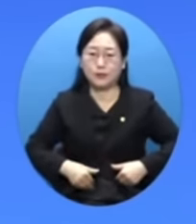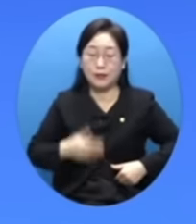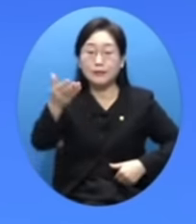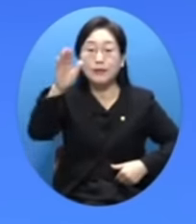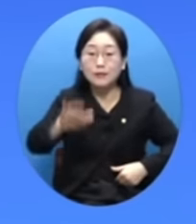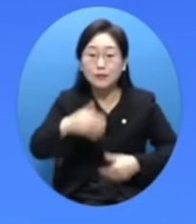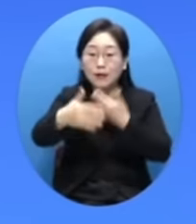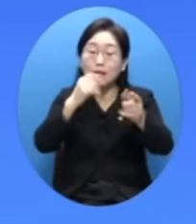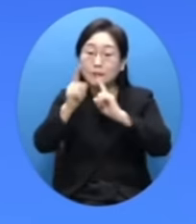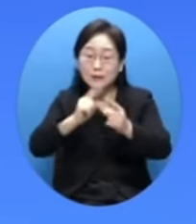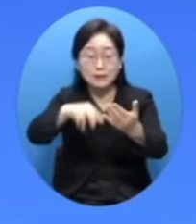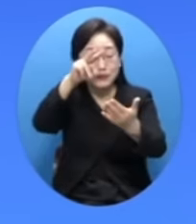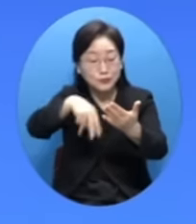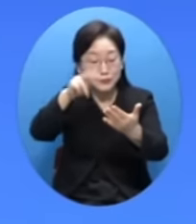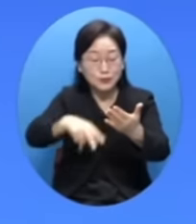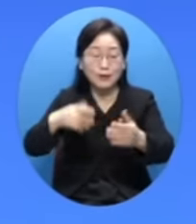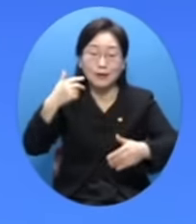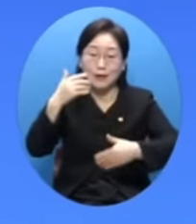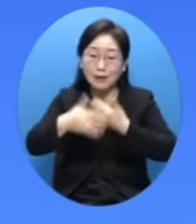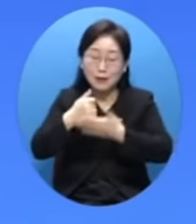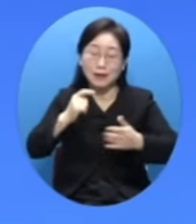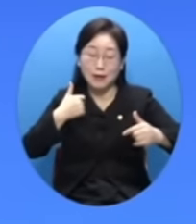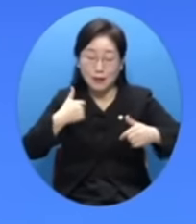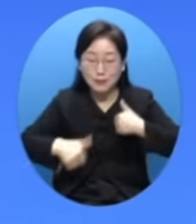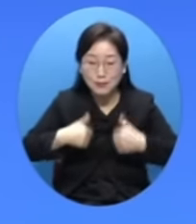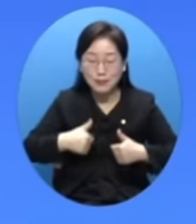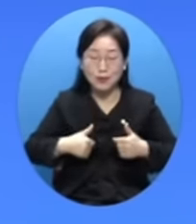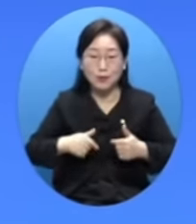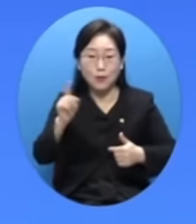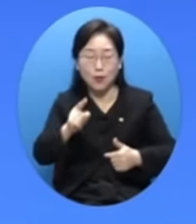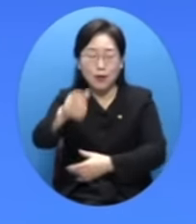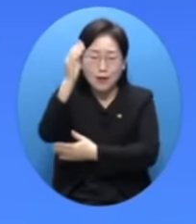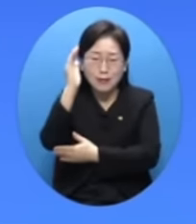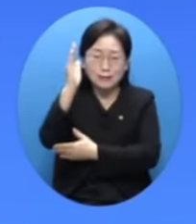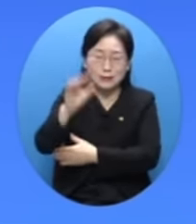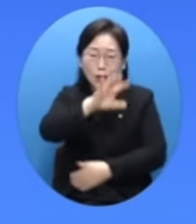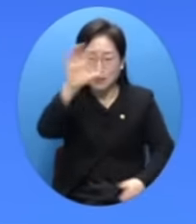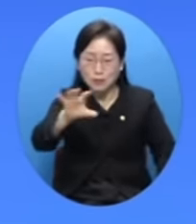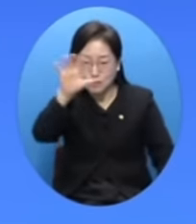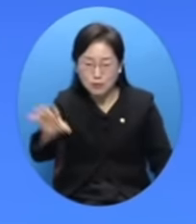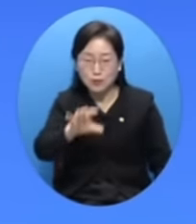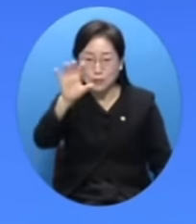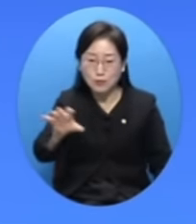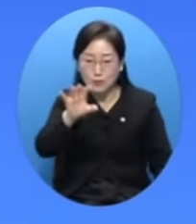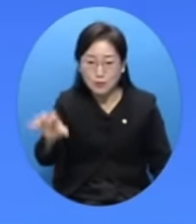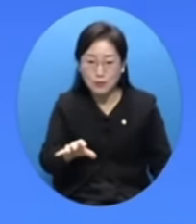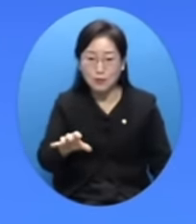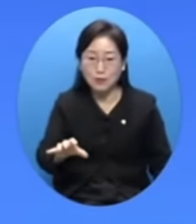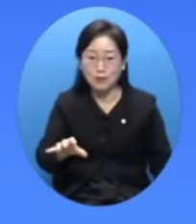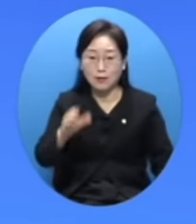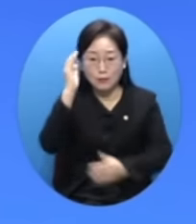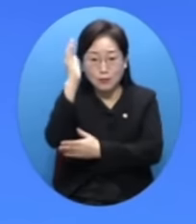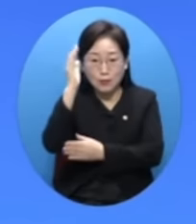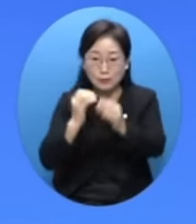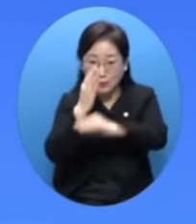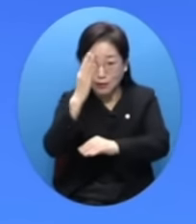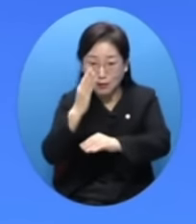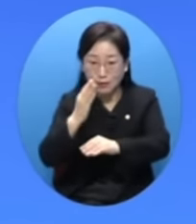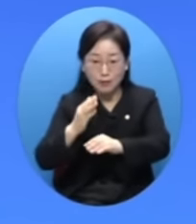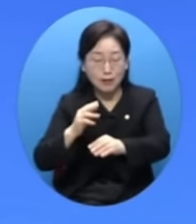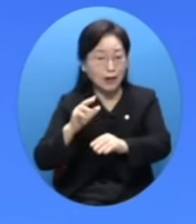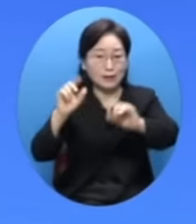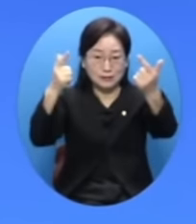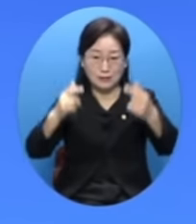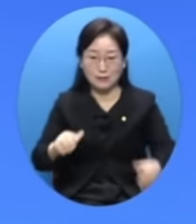말씀을 묵상하고 말씀을 기뻐하는 일은 아무리 강조하고 또 강조하고 또 강조하고 또 강조해도 지나침이 없습니다 아멘